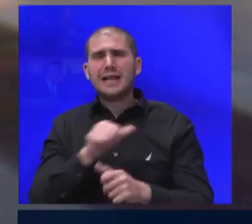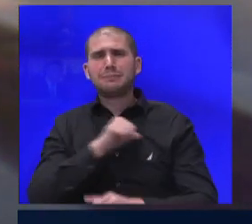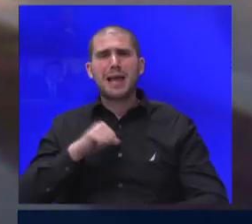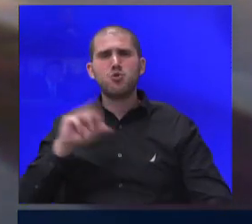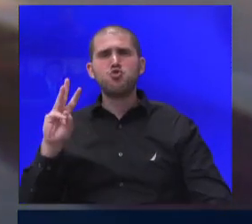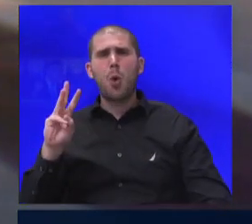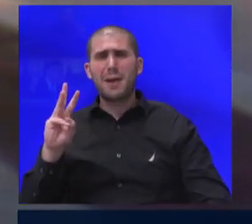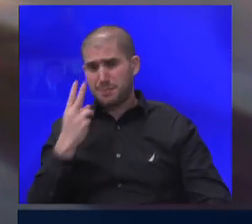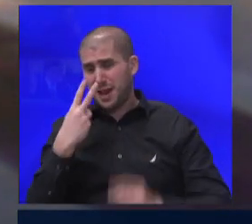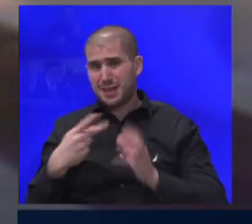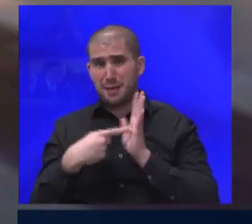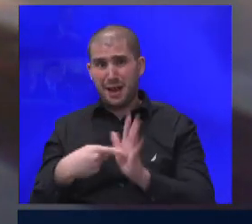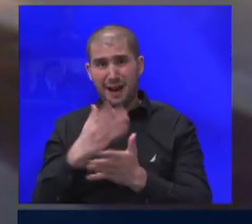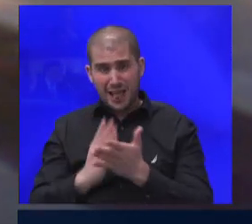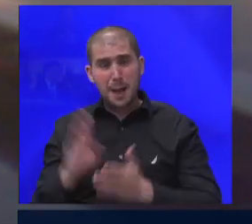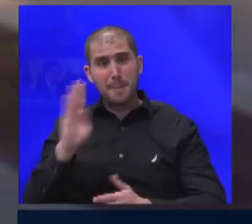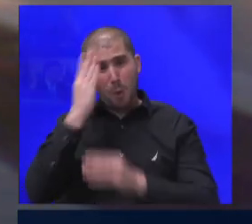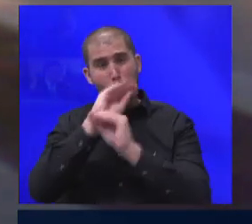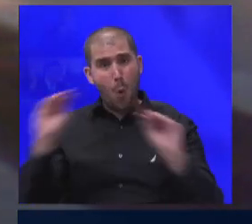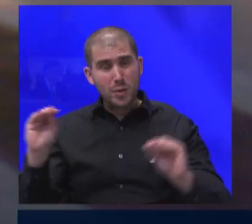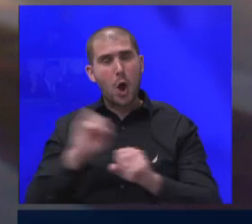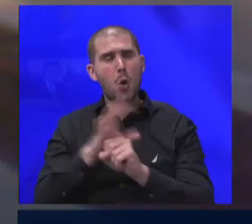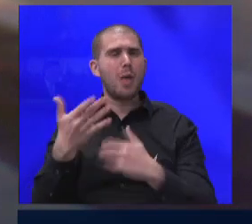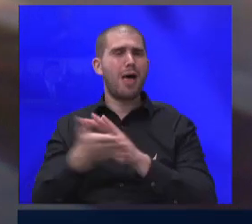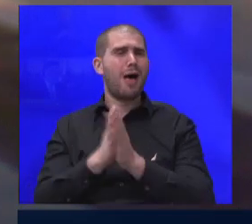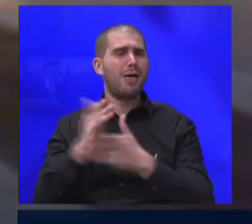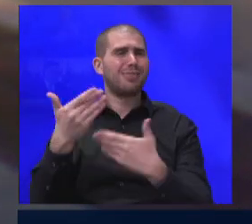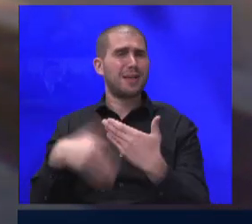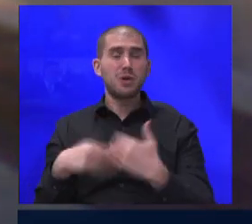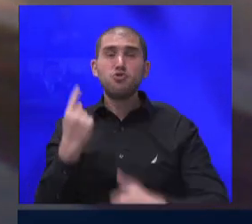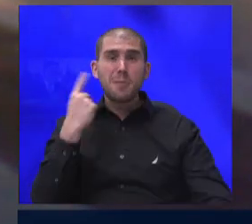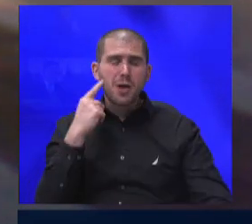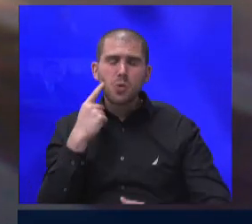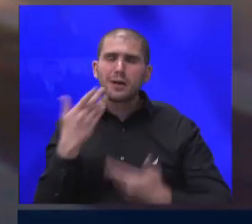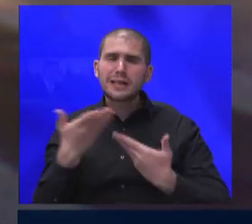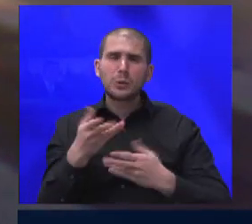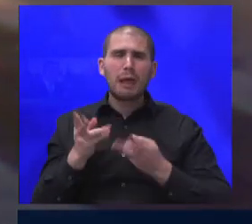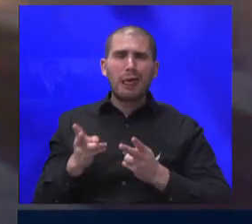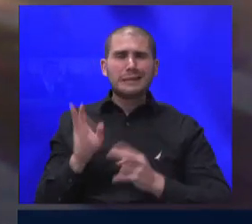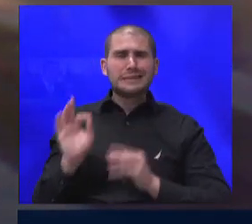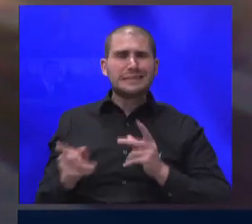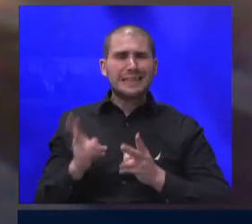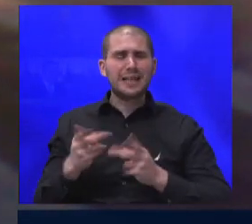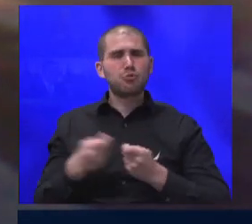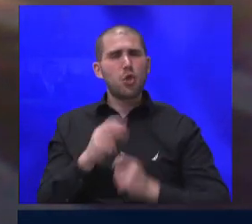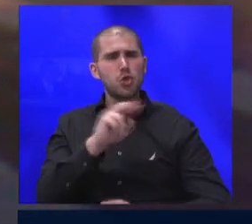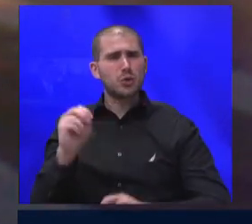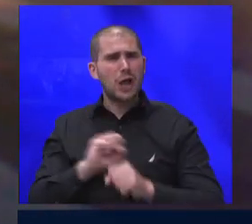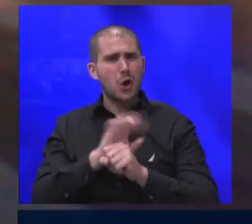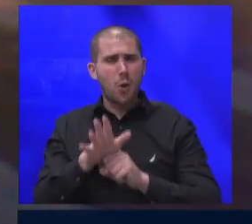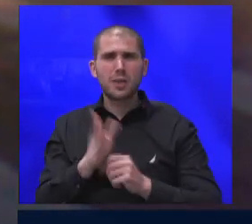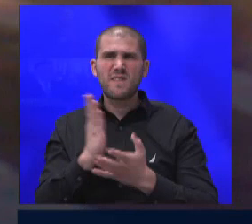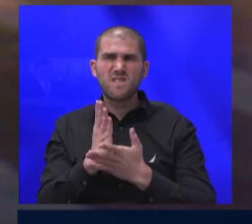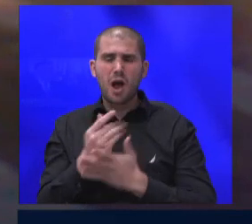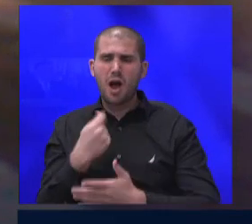כבר נתניהו הודיע שהקורונה נגמרה. שמענו התייחסות צינית לכל נושא הקורונה. כך וכך אני עולה מנדטים, כך